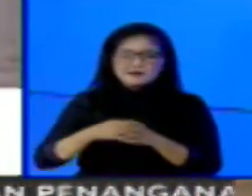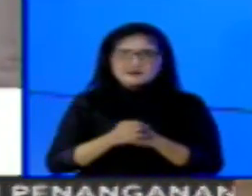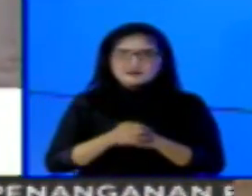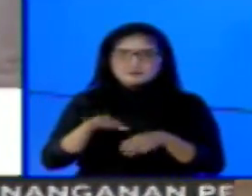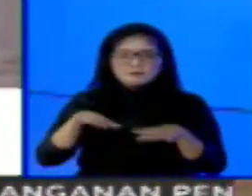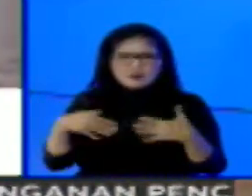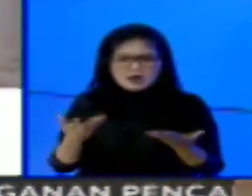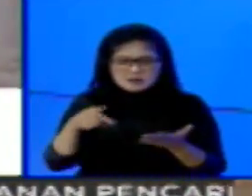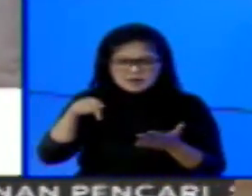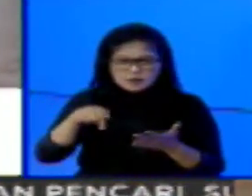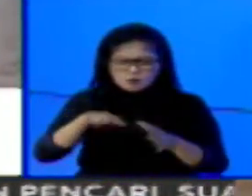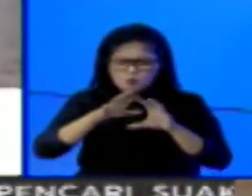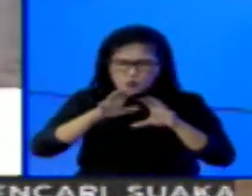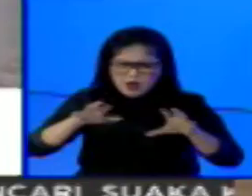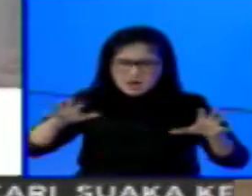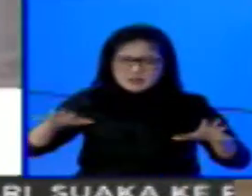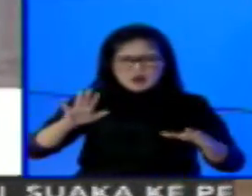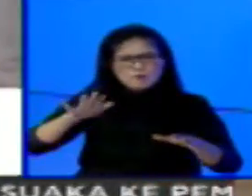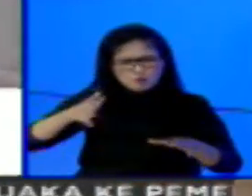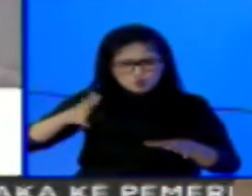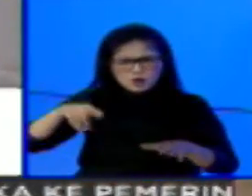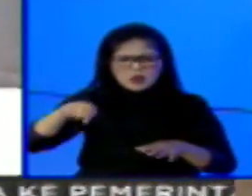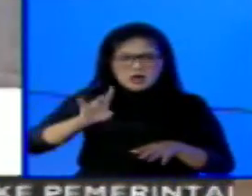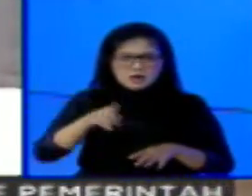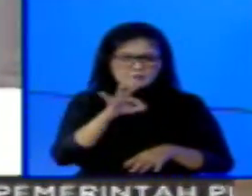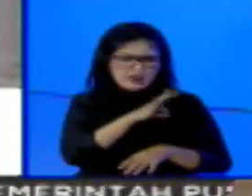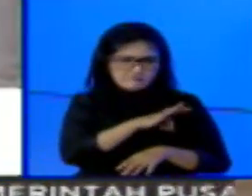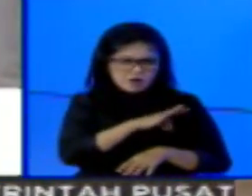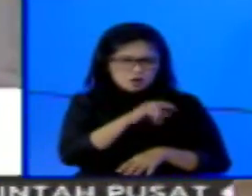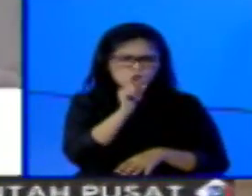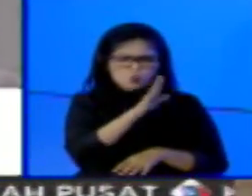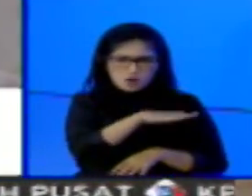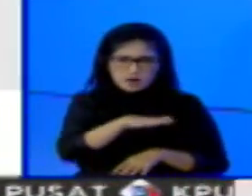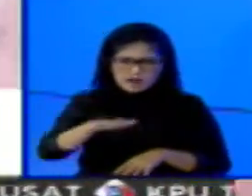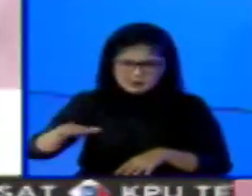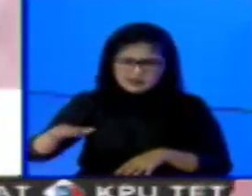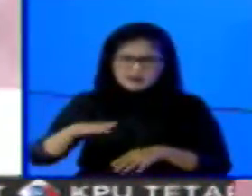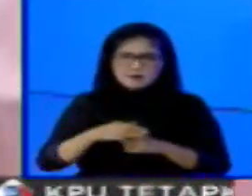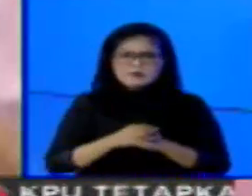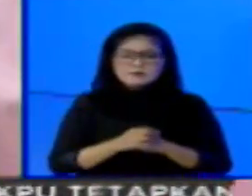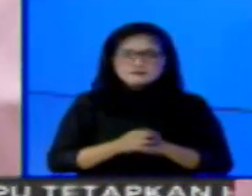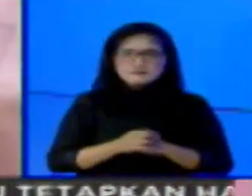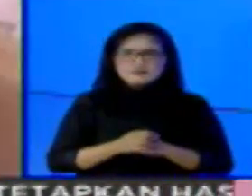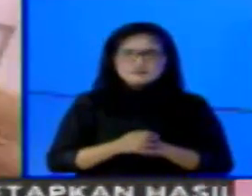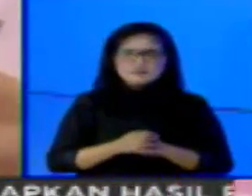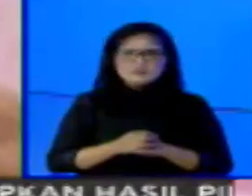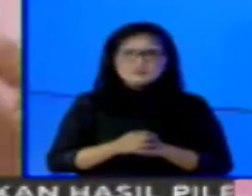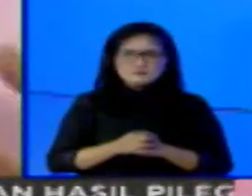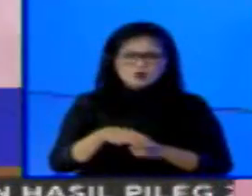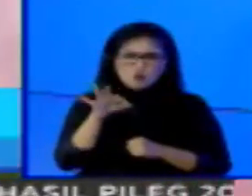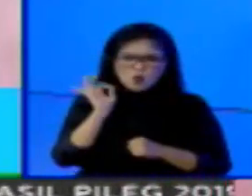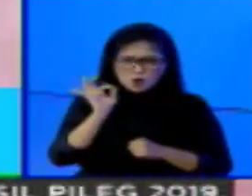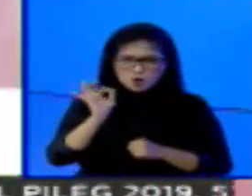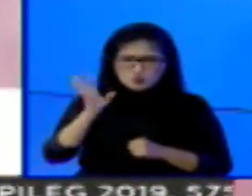sana banyak hal-hal yang mungkin bermanfaat buat anak, buat orang tua. Orang tua tahu bahwa gadget yang